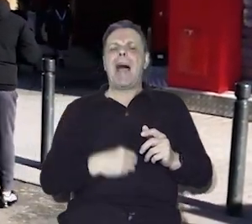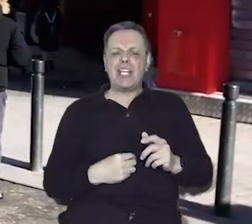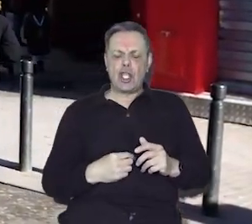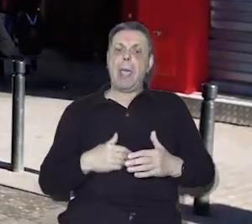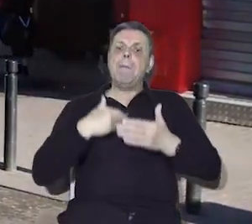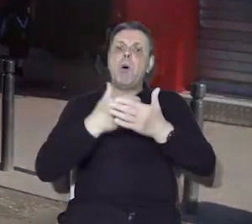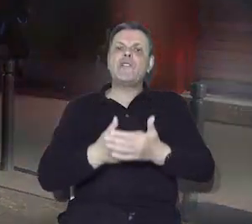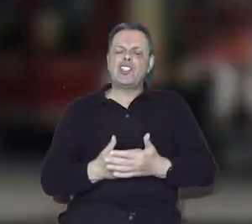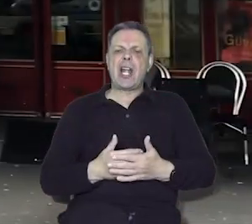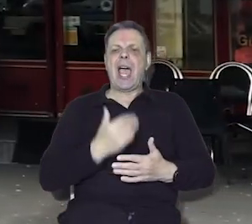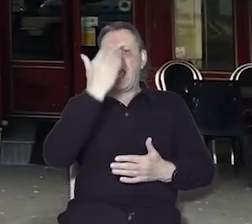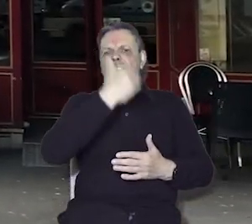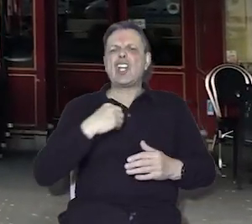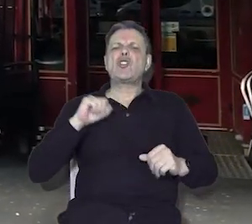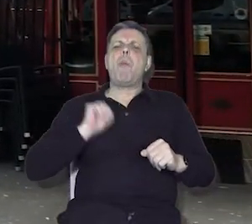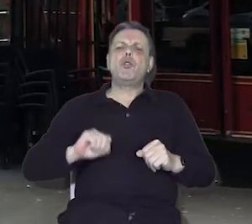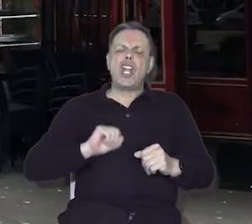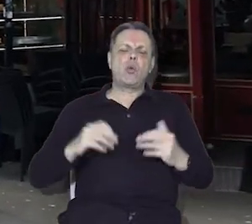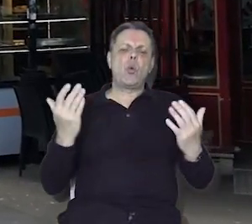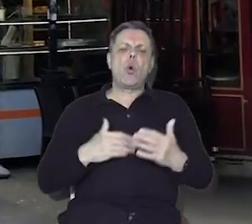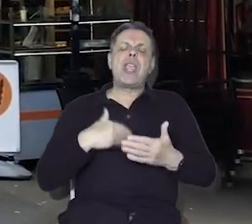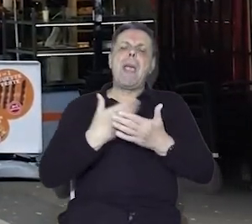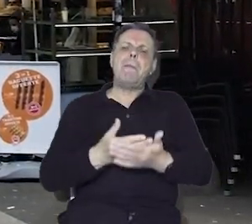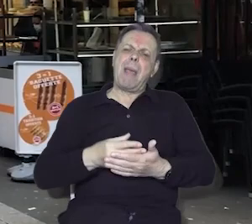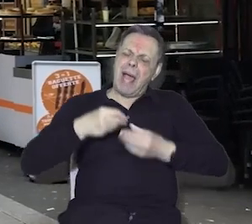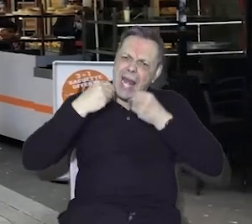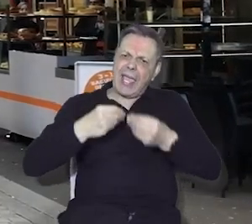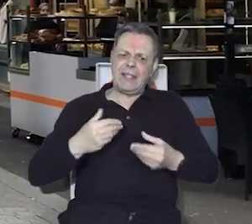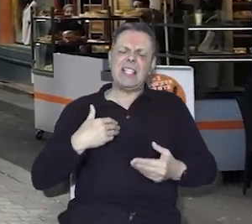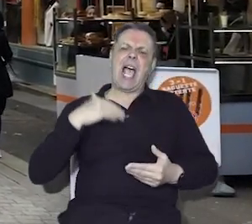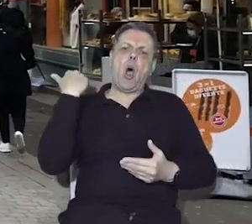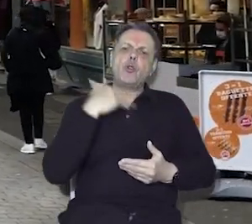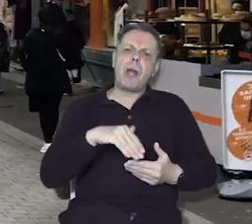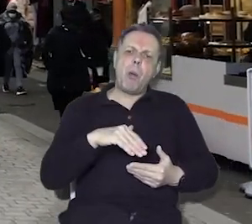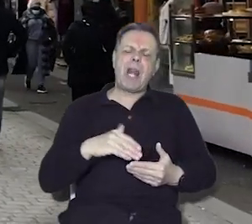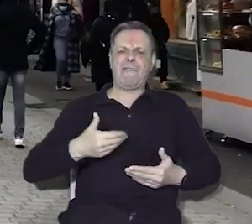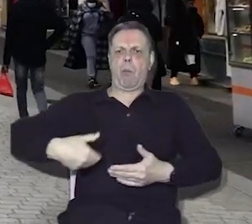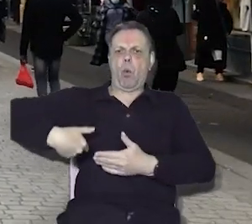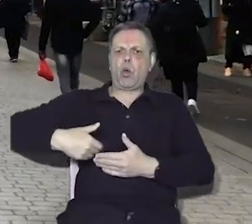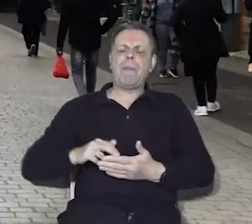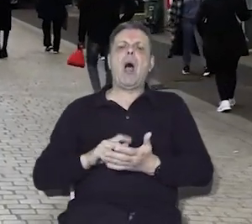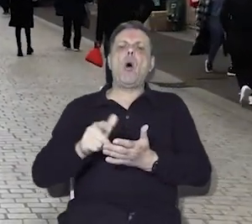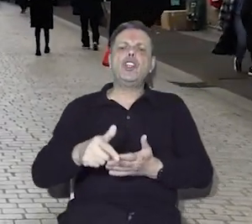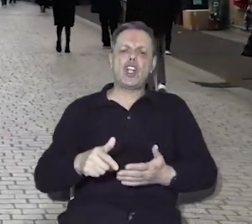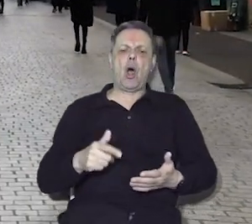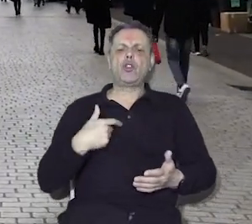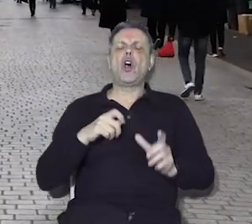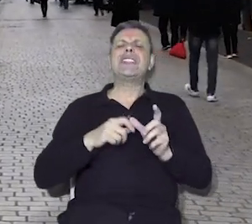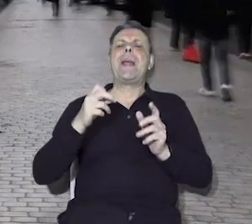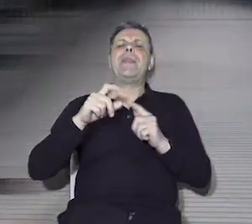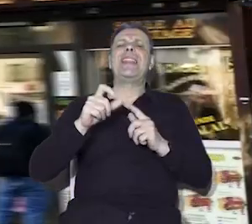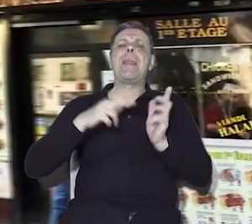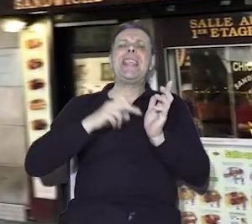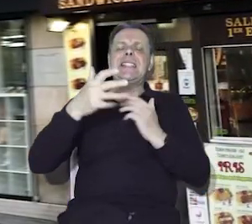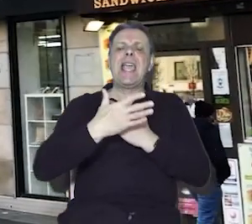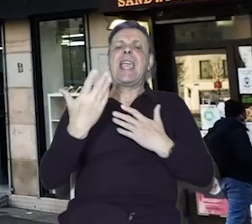posvećena kršćanskom mučeniku koji je, prema legendi, s odrubljenom glavom u rukama otišao do Saint-Denisa, gdje se